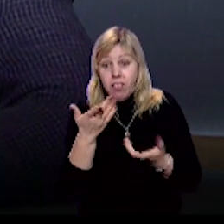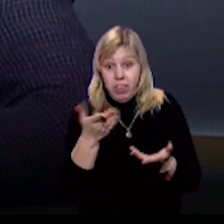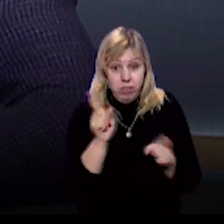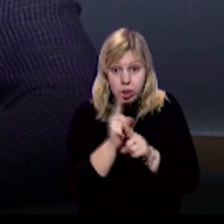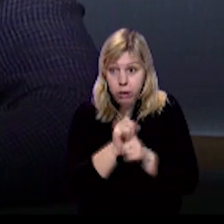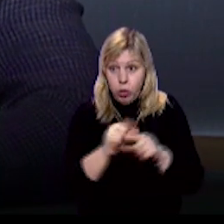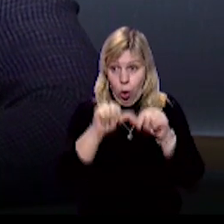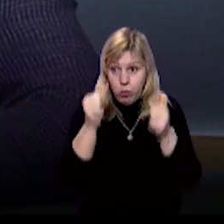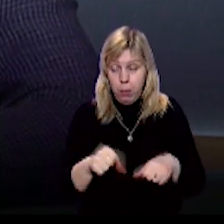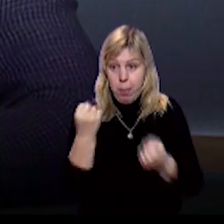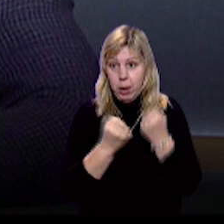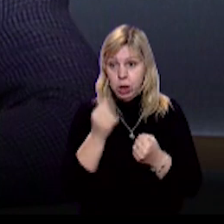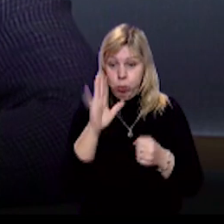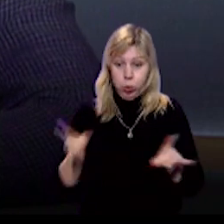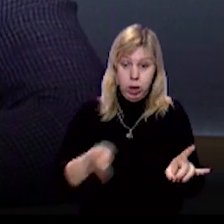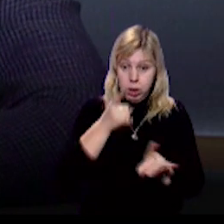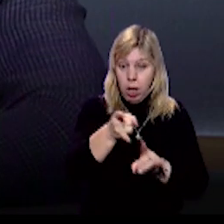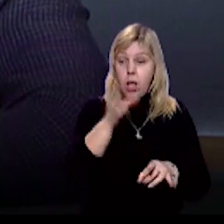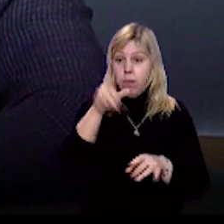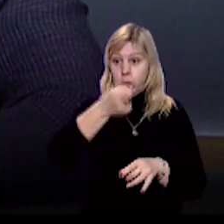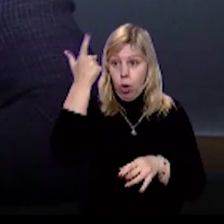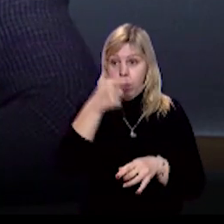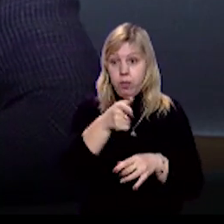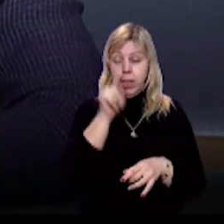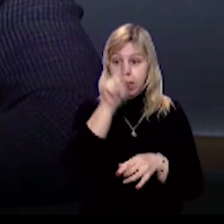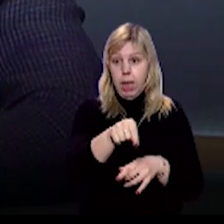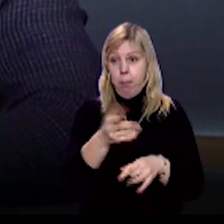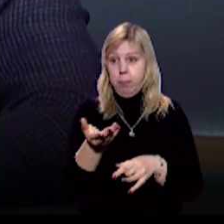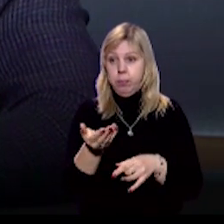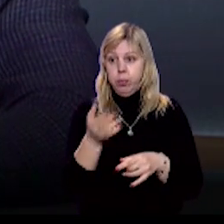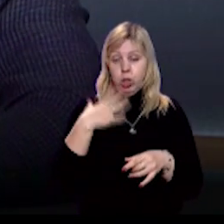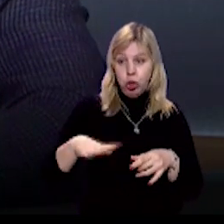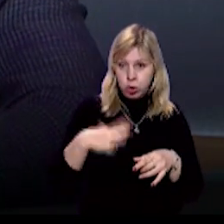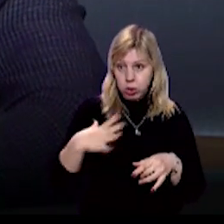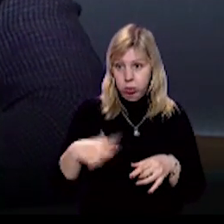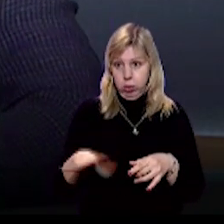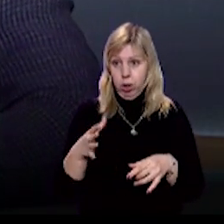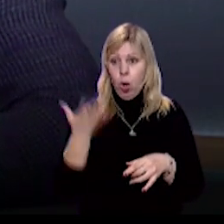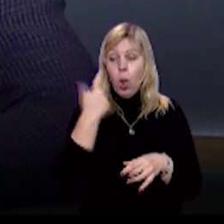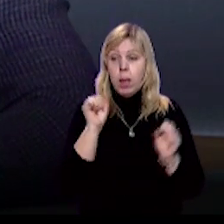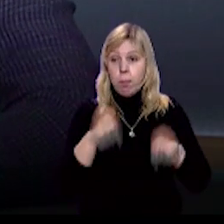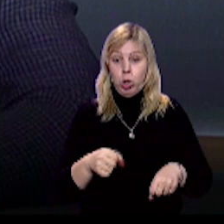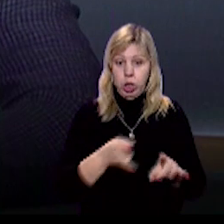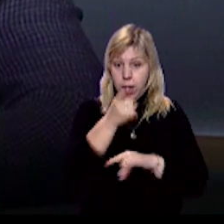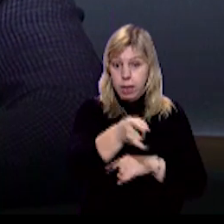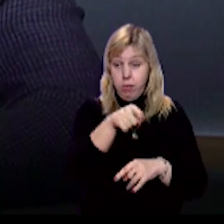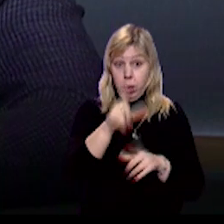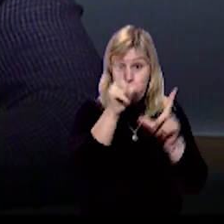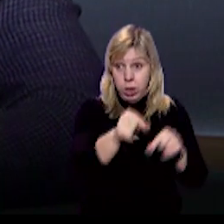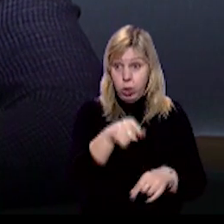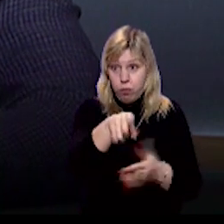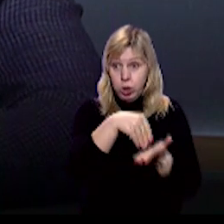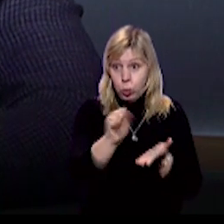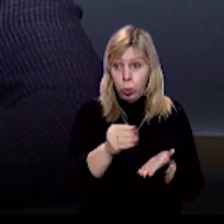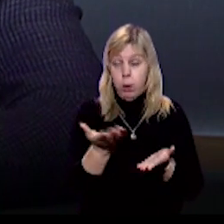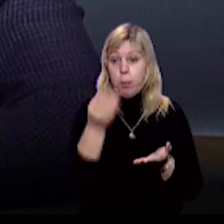все рівно оформляйте, машини будуть заїжджати в Словакію, вони будуть там очікувати, коли можна буде їхати, вони поїдуть. У вас